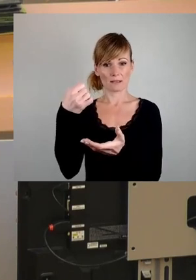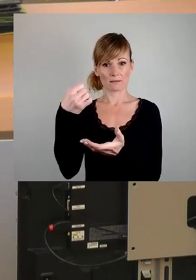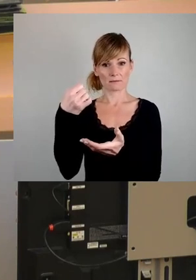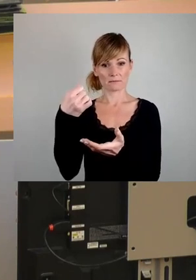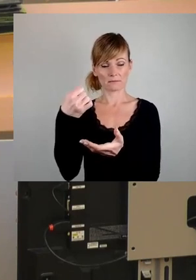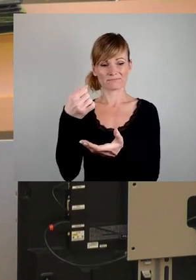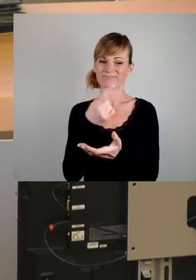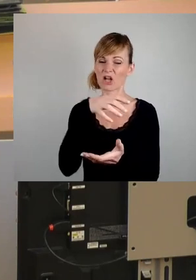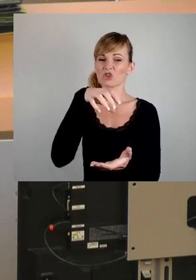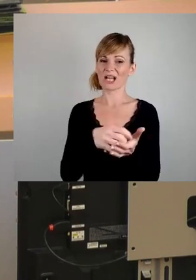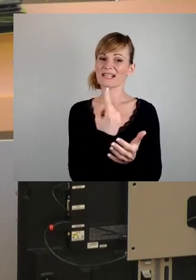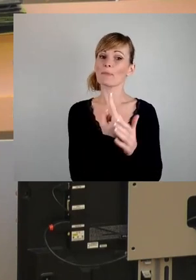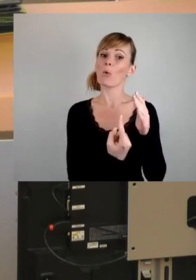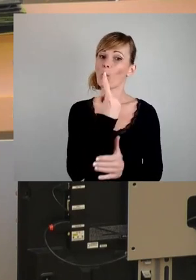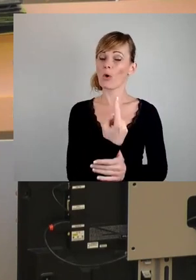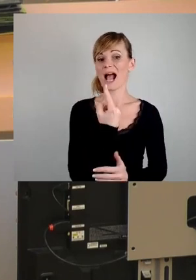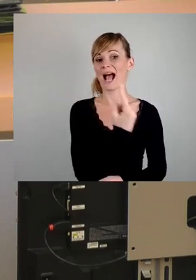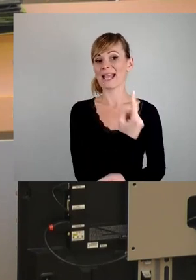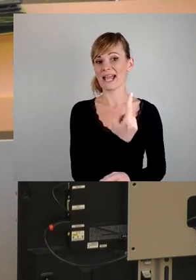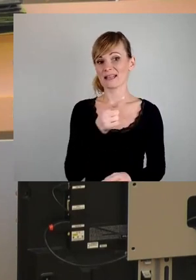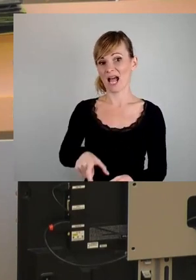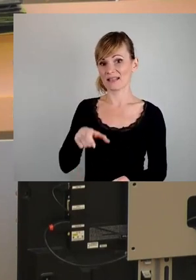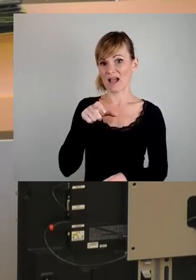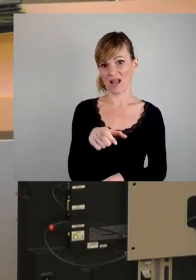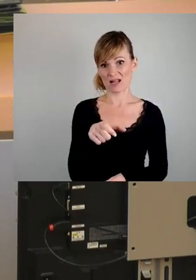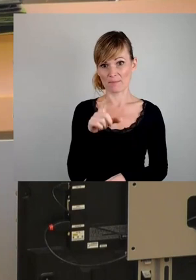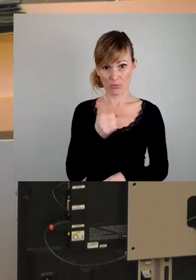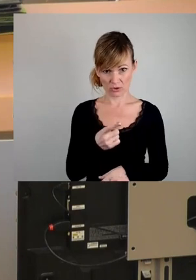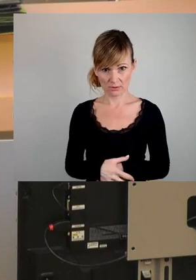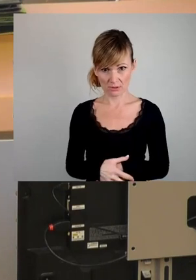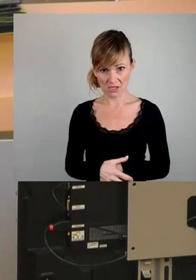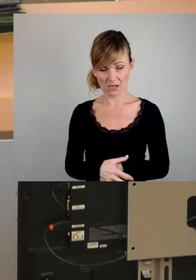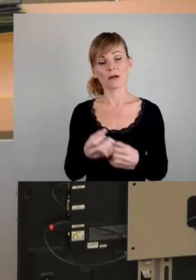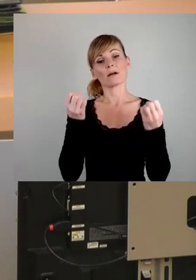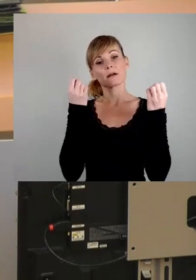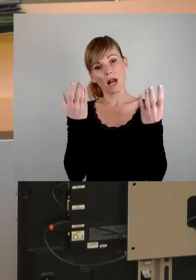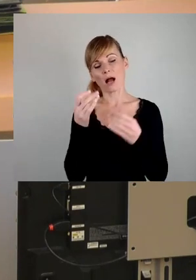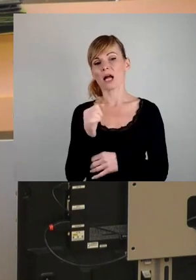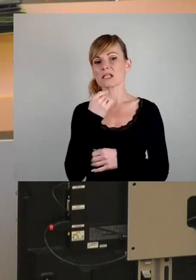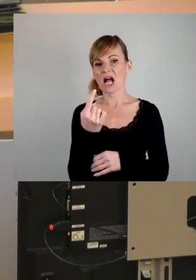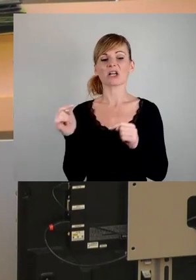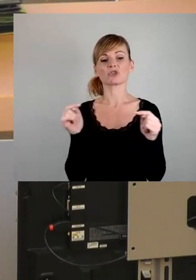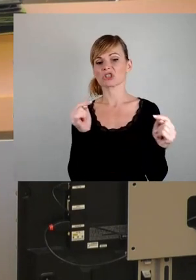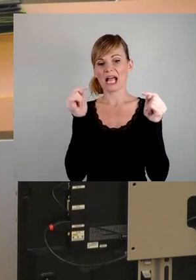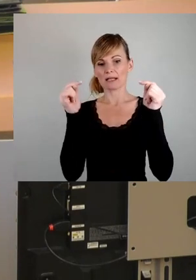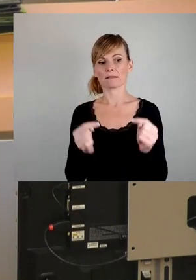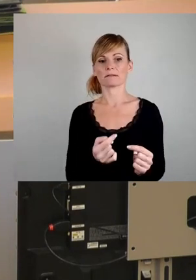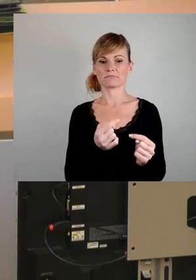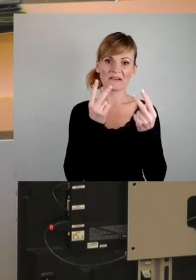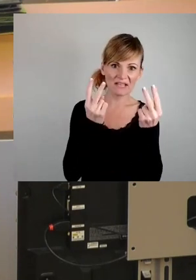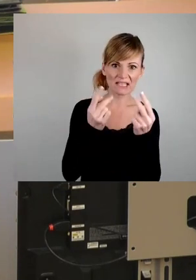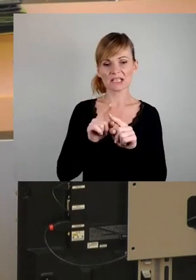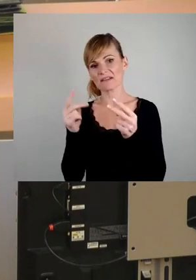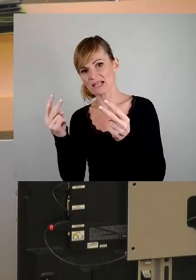Stadt verbleiben. Und sicher kann man darüber streiten, ob hier die Prioritäten richtig gesetzt werden. Ich sage klar ja, denn die Investitionen in die